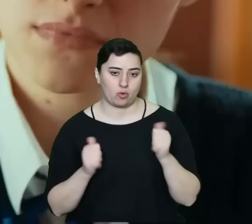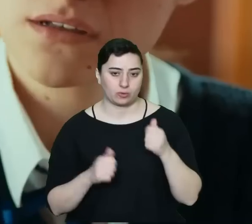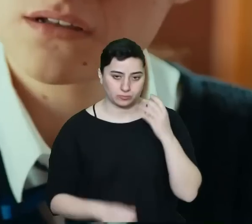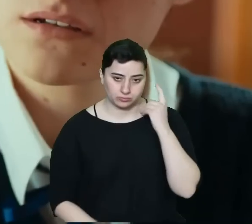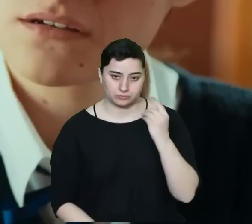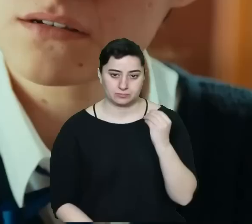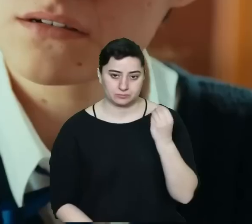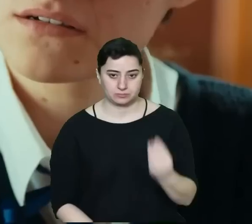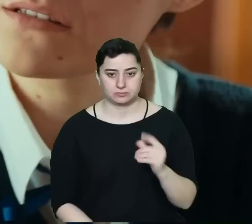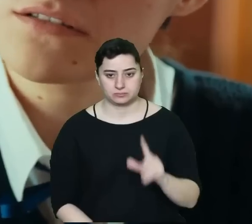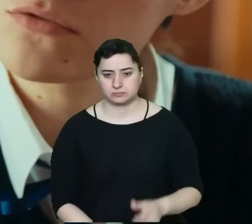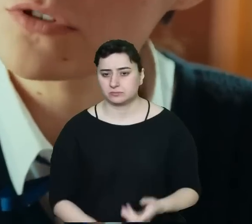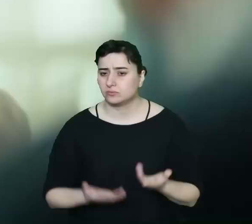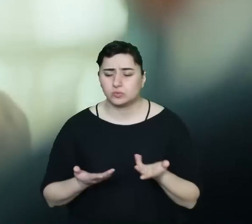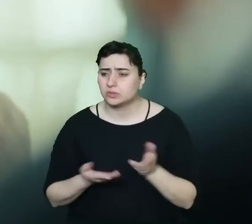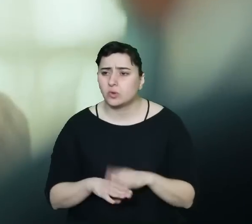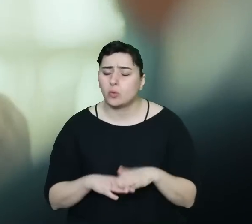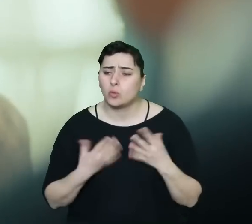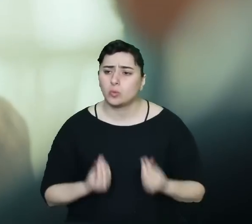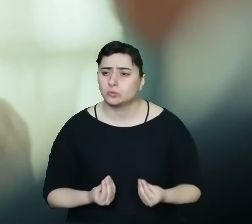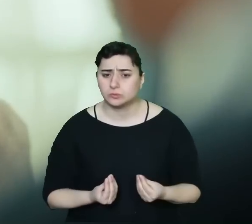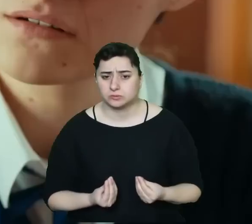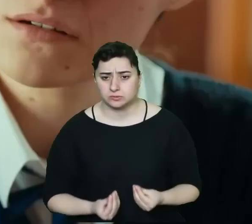güzel. Nasıl olacak hocam?